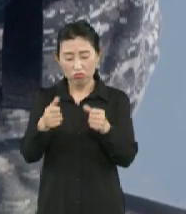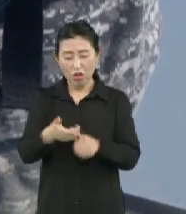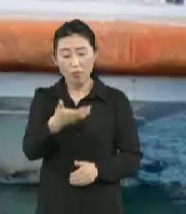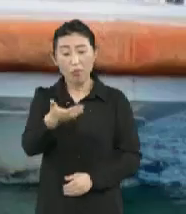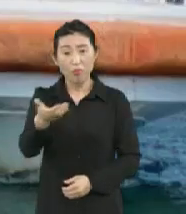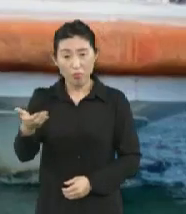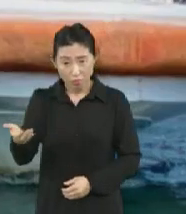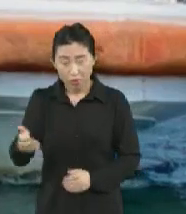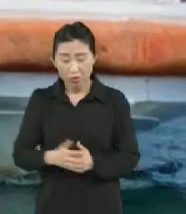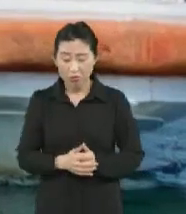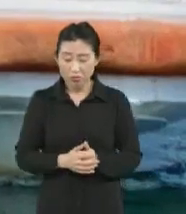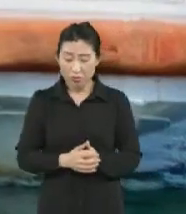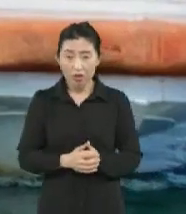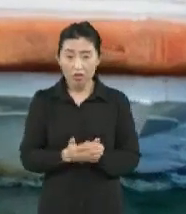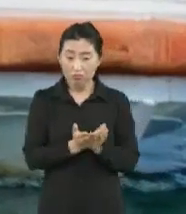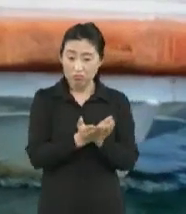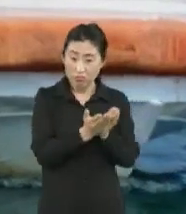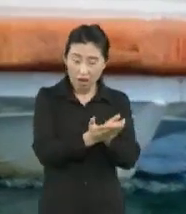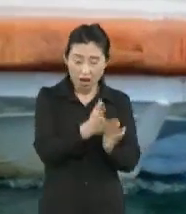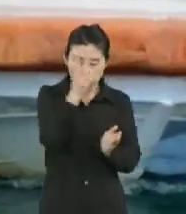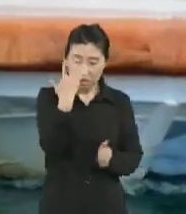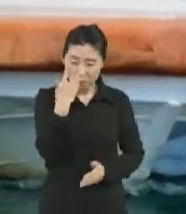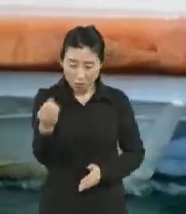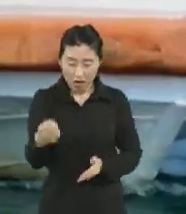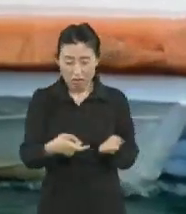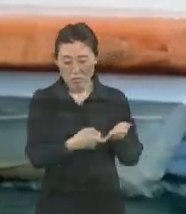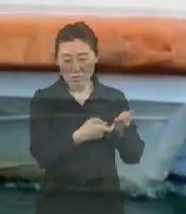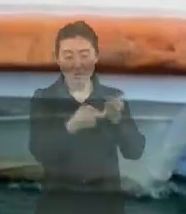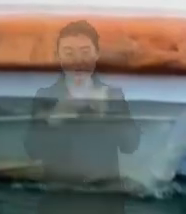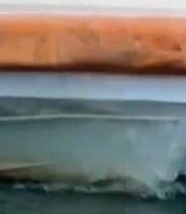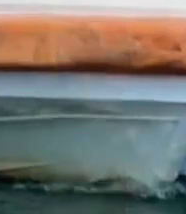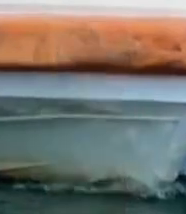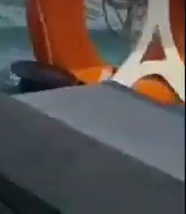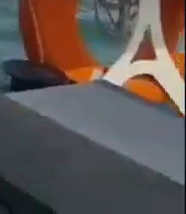표류하던 중 인근 해상을 순찰 중이던 해경 연안구조정에 의해 구조됐습니다.